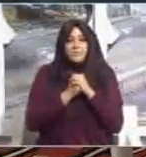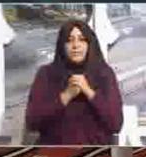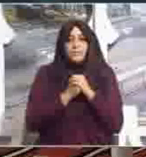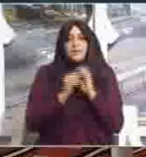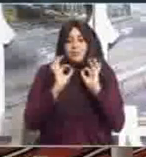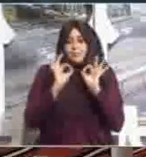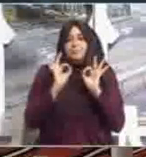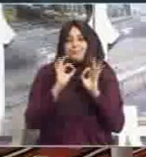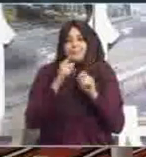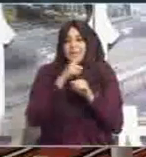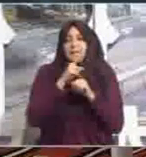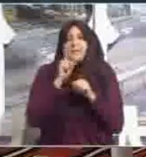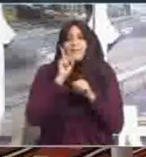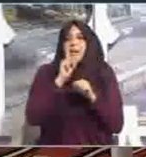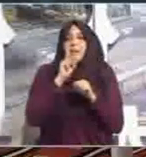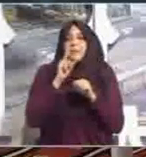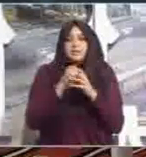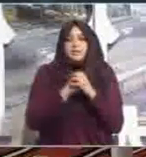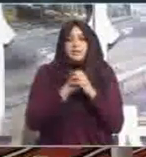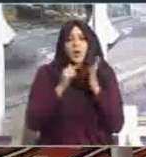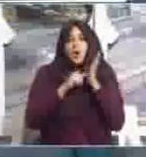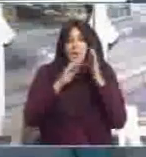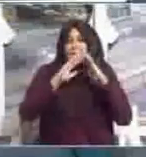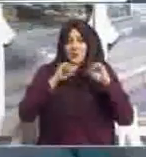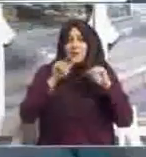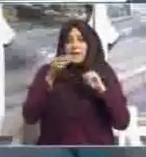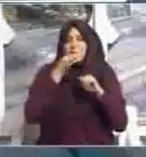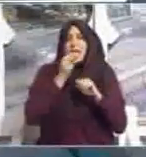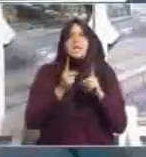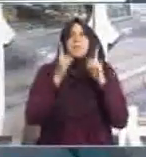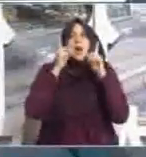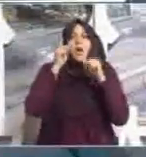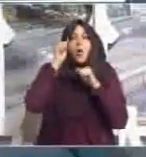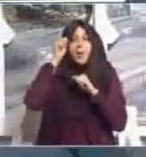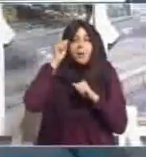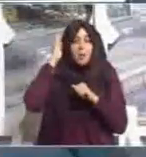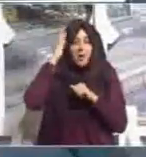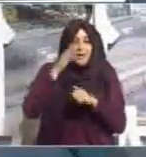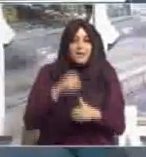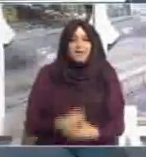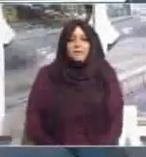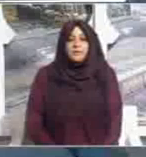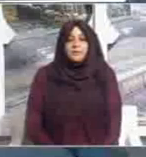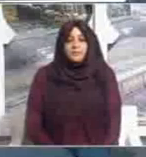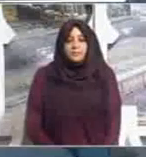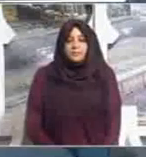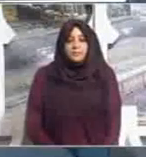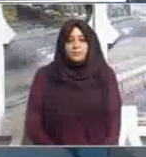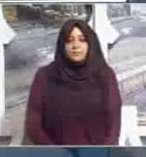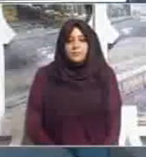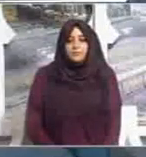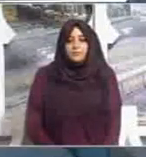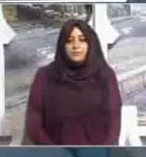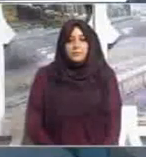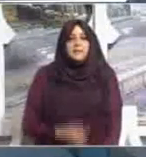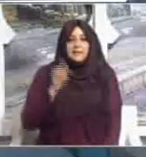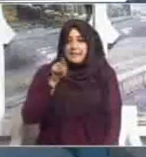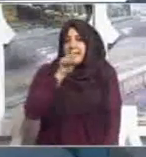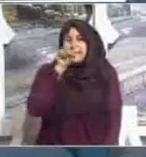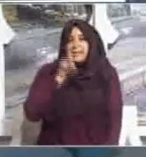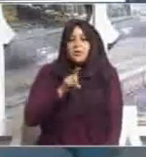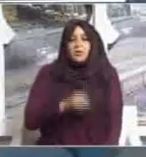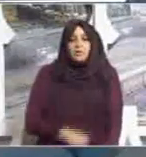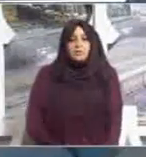الله ونعم الوكيل. كي طلقتها. طيب، هذا هو السؤال. هذا هو